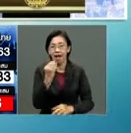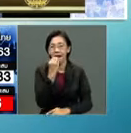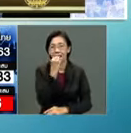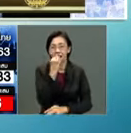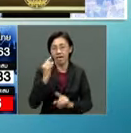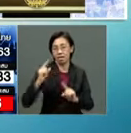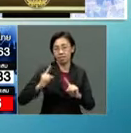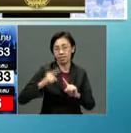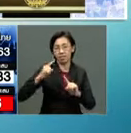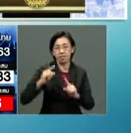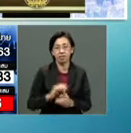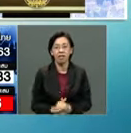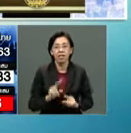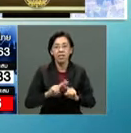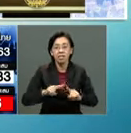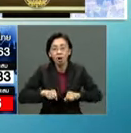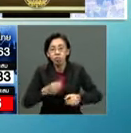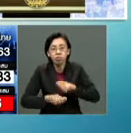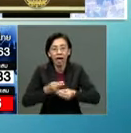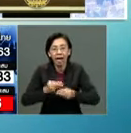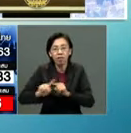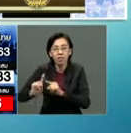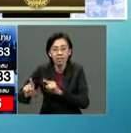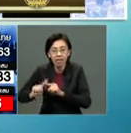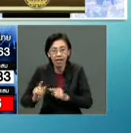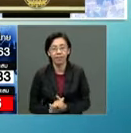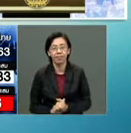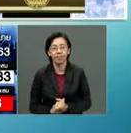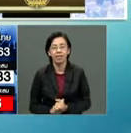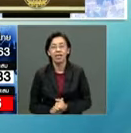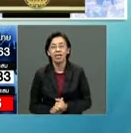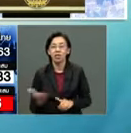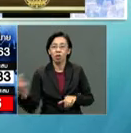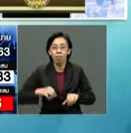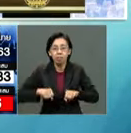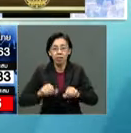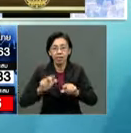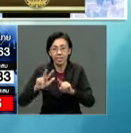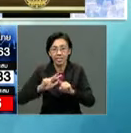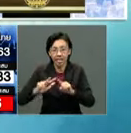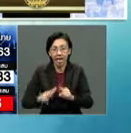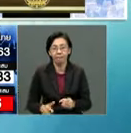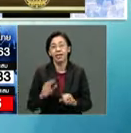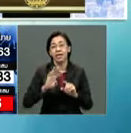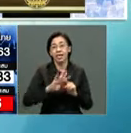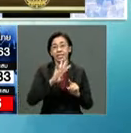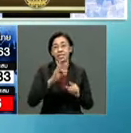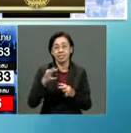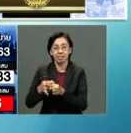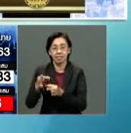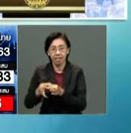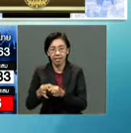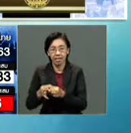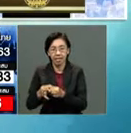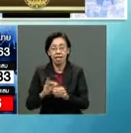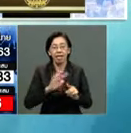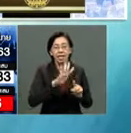เป็นอันดับที่1ห้างสรรพสินค้ารองลงมาซุปเปอร์มาร์เก็ตนะครับก็เป็นอันดับ3ธนาคารอันดับ4นะครับการให้การบริ